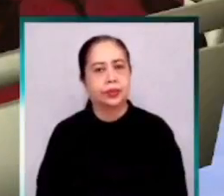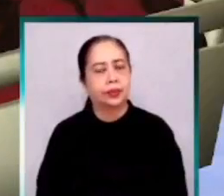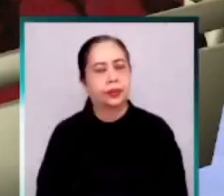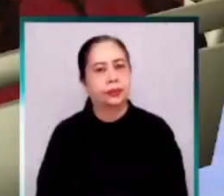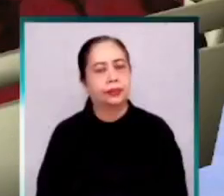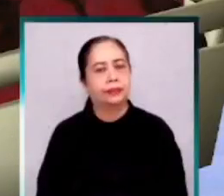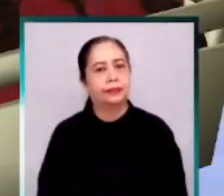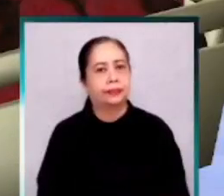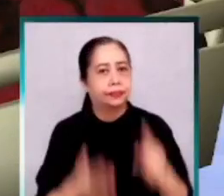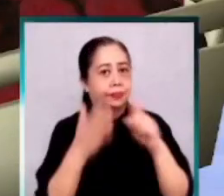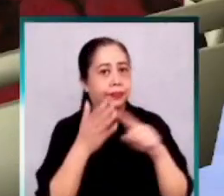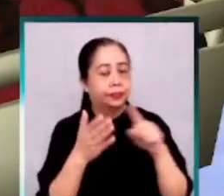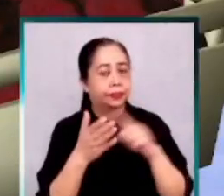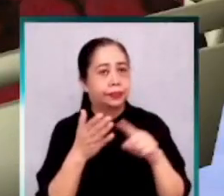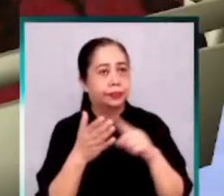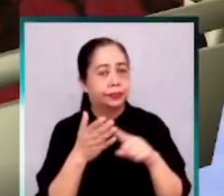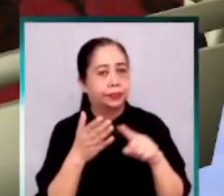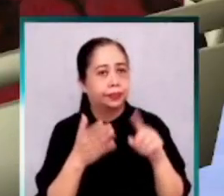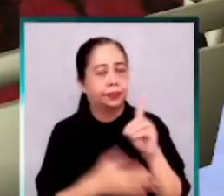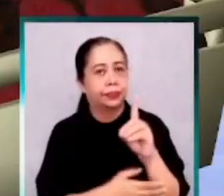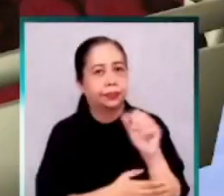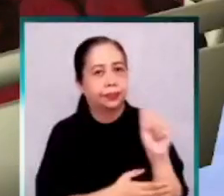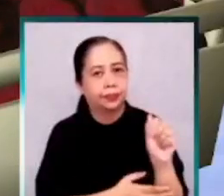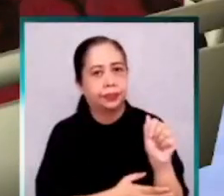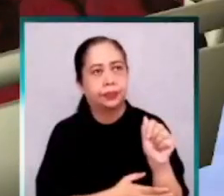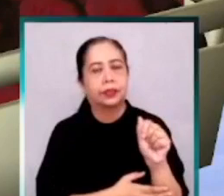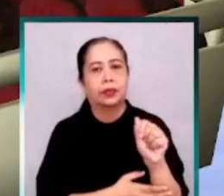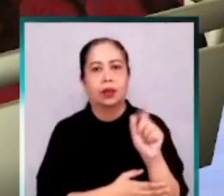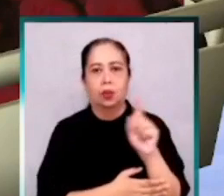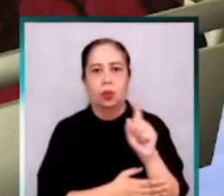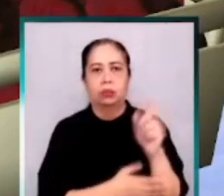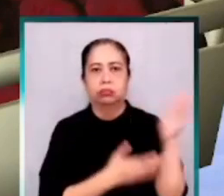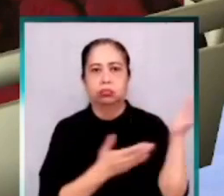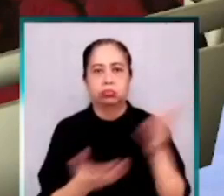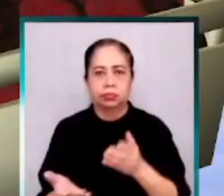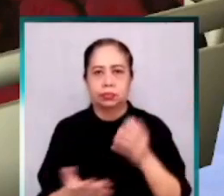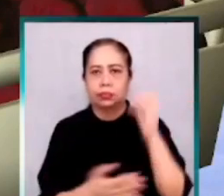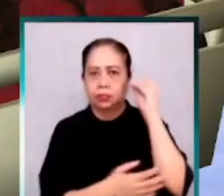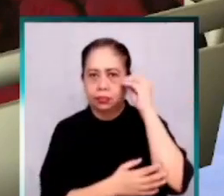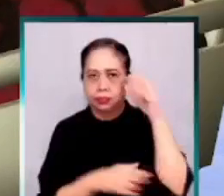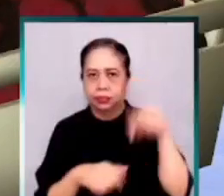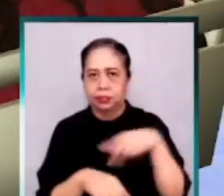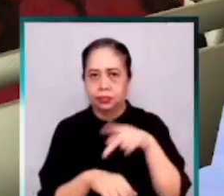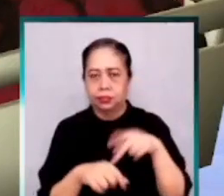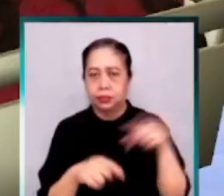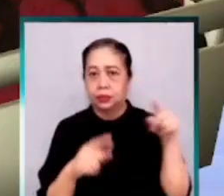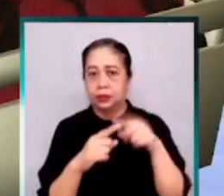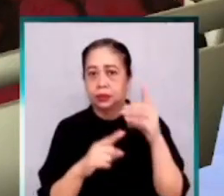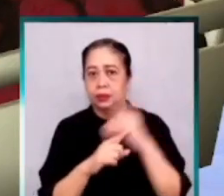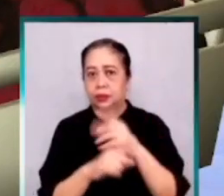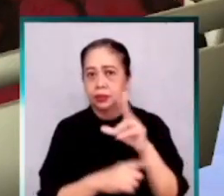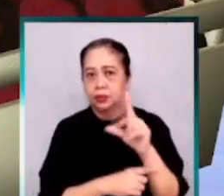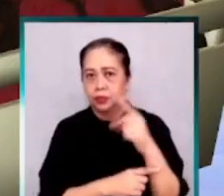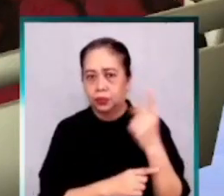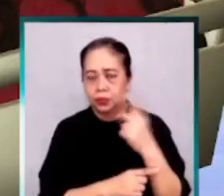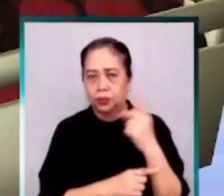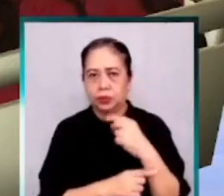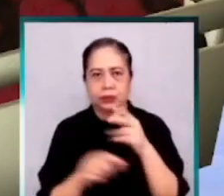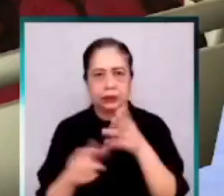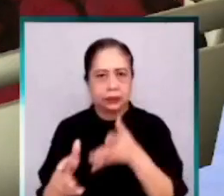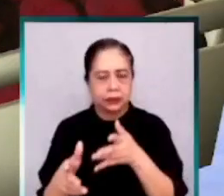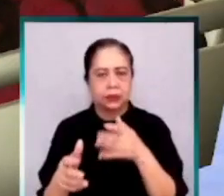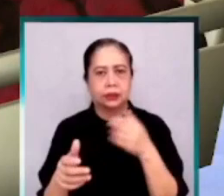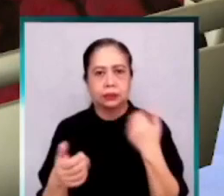Pinaiimbentaryo ng Department of Agriculture ang supply ng pulang sibuyas sa bansa. Hanggang December 31 na lang kasi ang naititirang supply